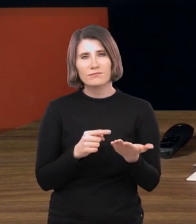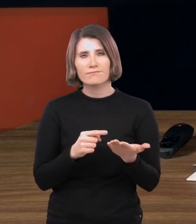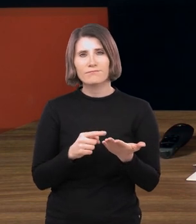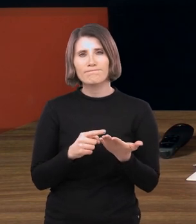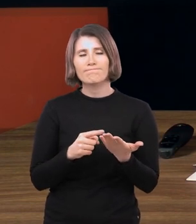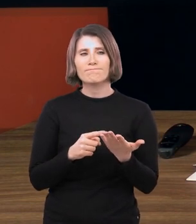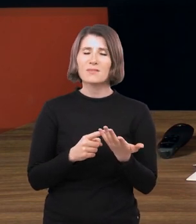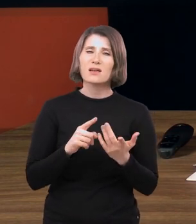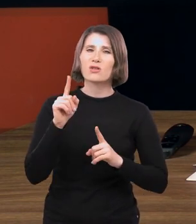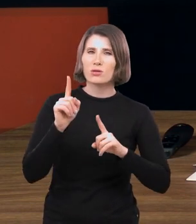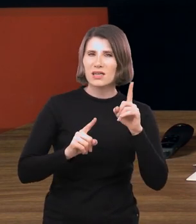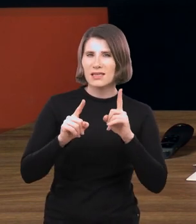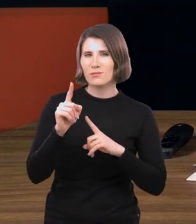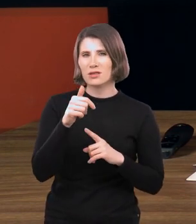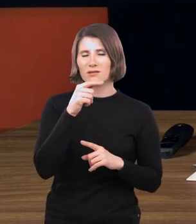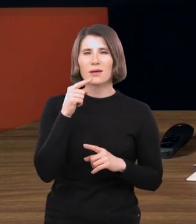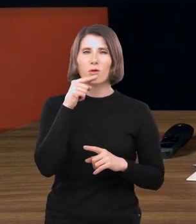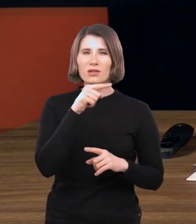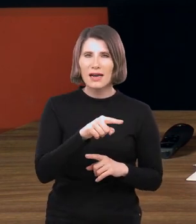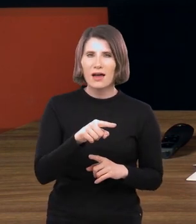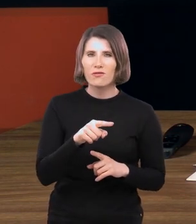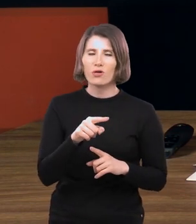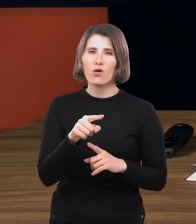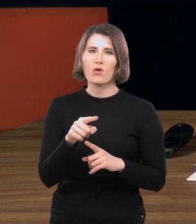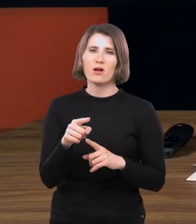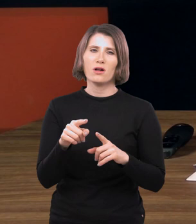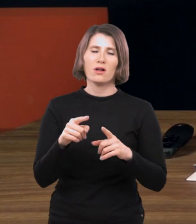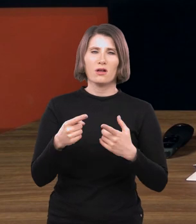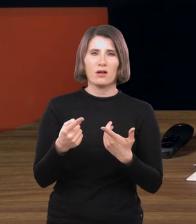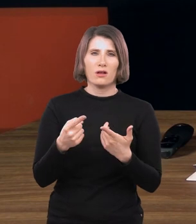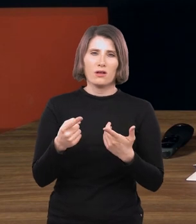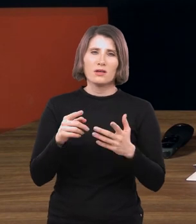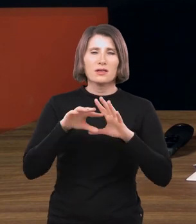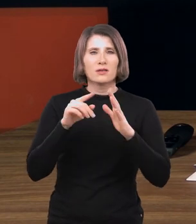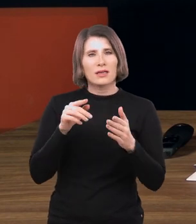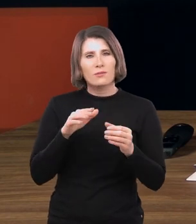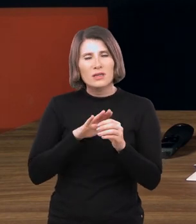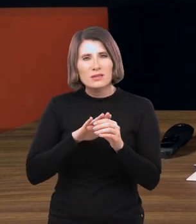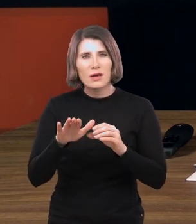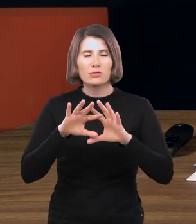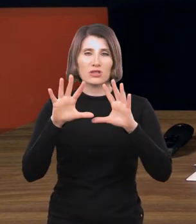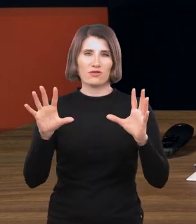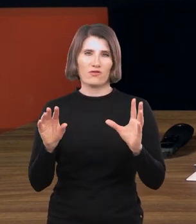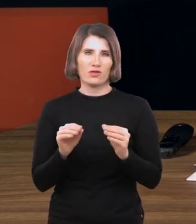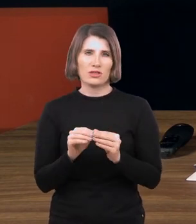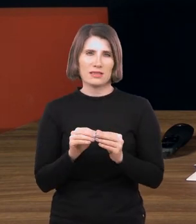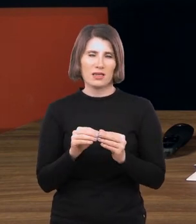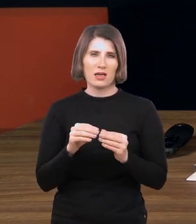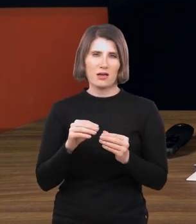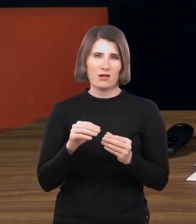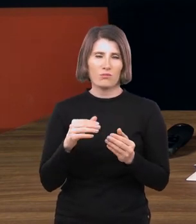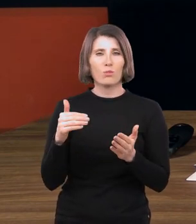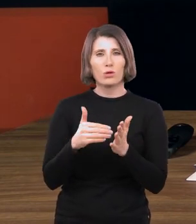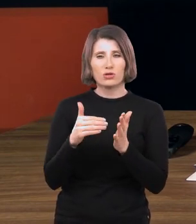nie zawsze są w stanie sprostać oczekiwaniom właśnie osoby ze spektrum zaburzeń autystycznych.